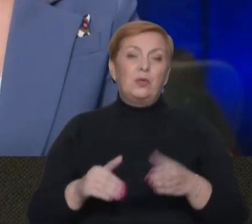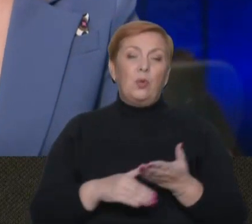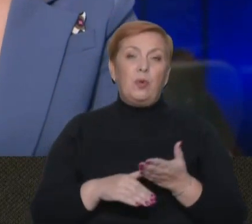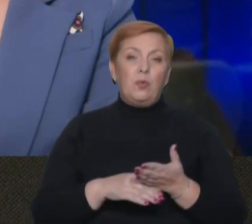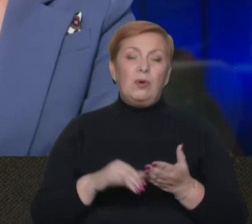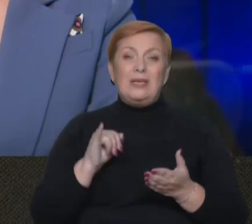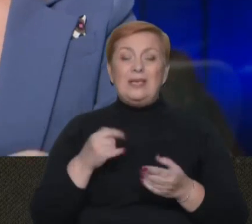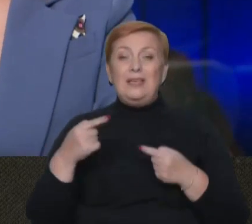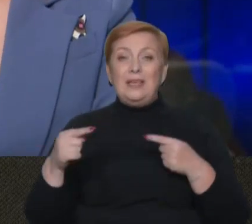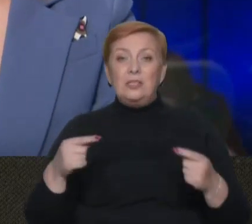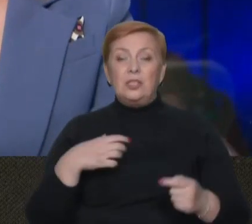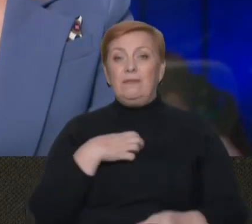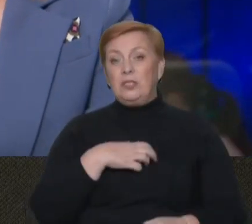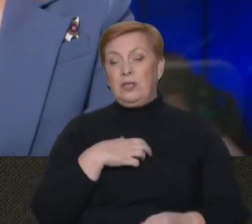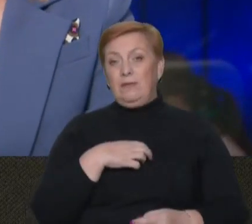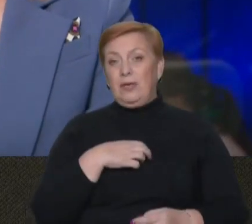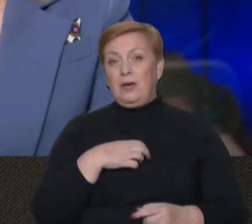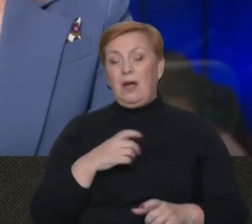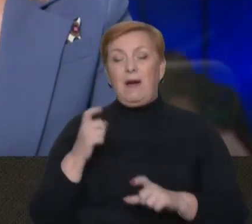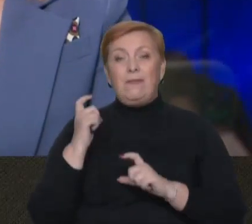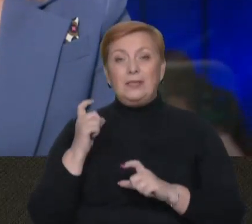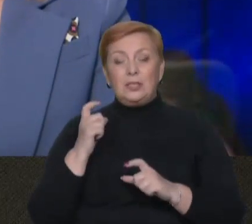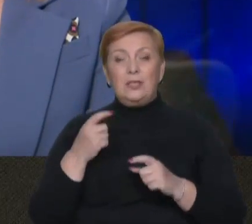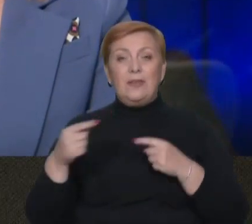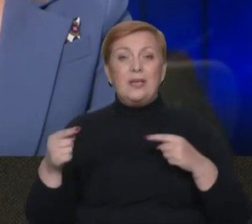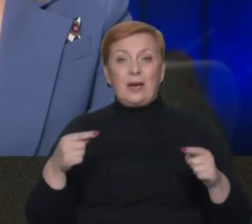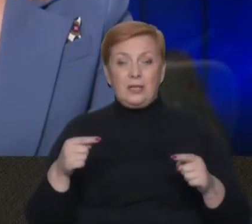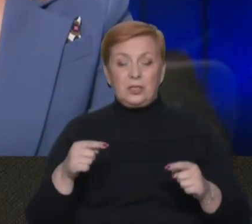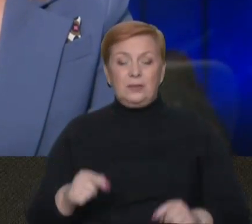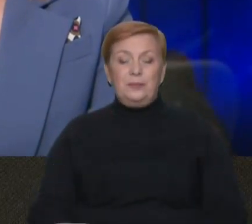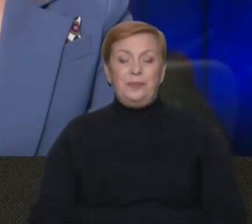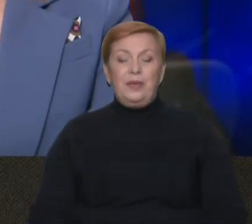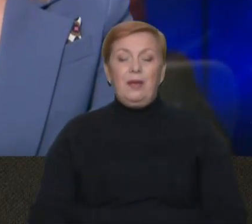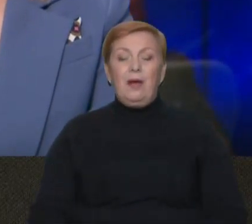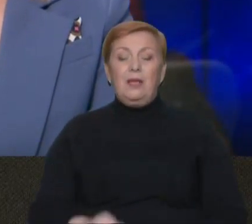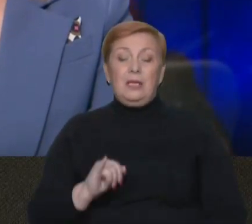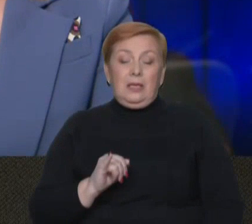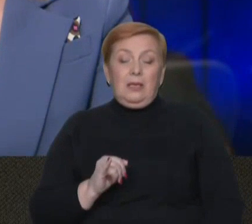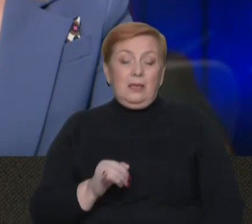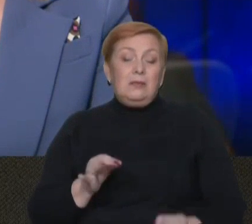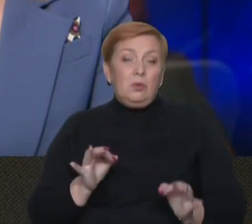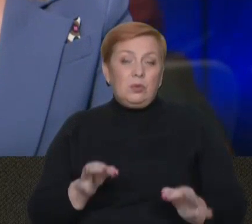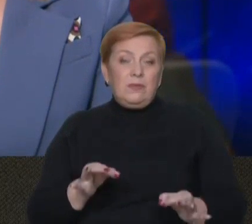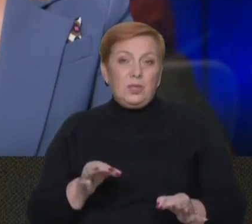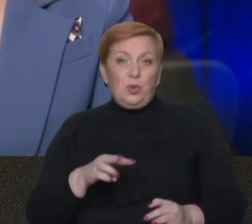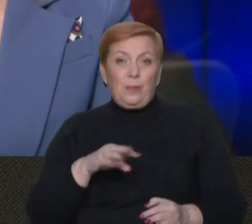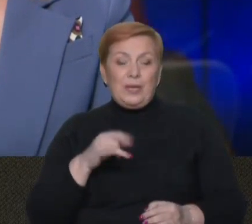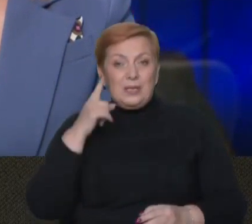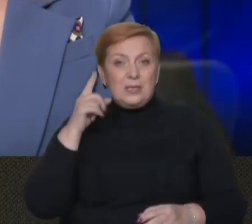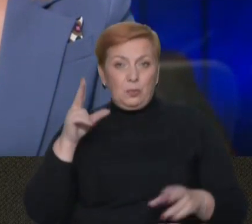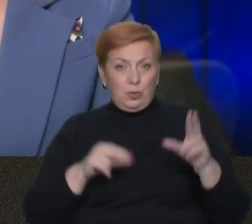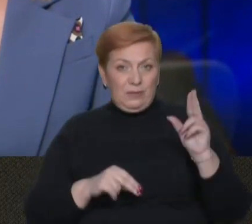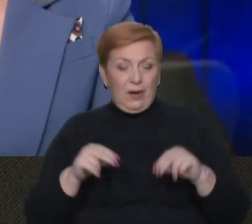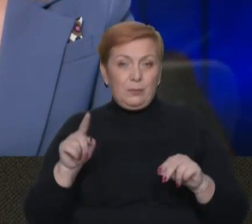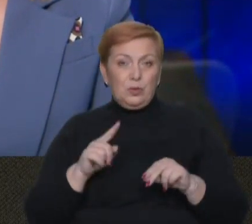вантажів і решти про які вони зазначали Ну і власне що Звісно Ми сподіваємося що їхні